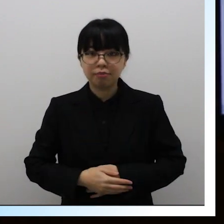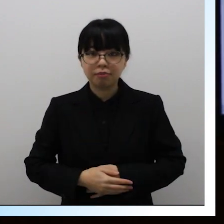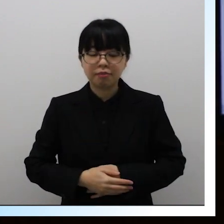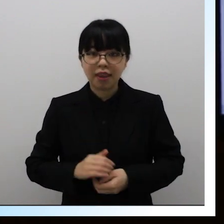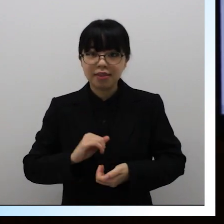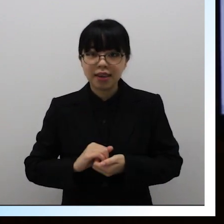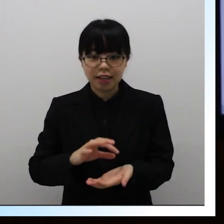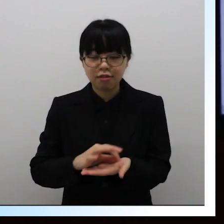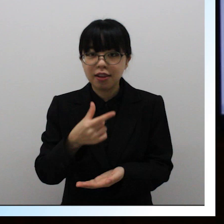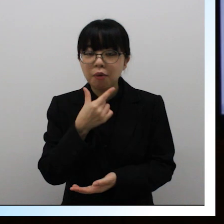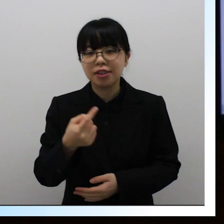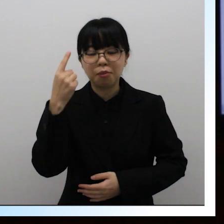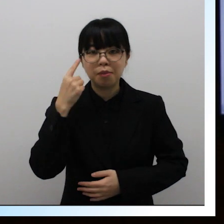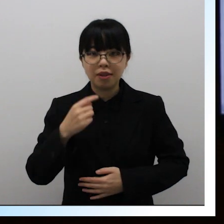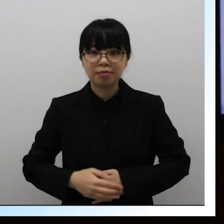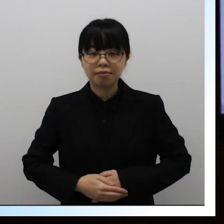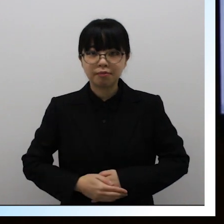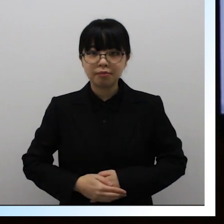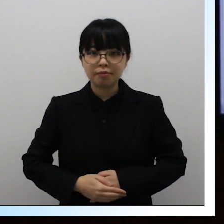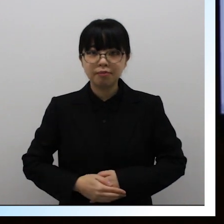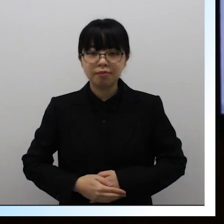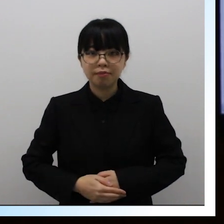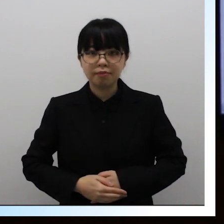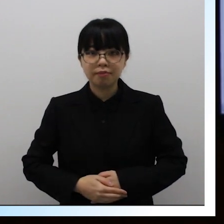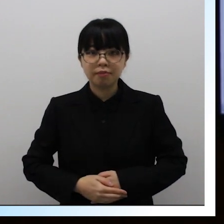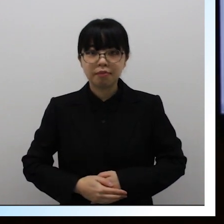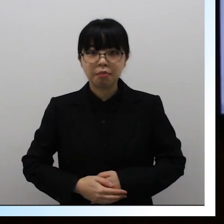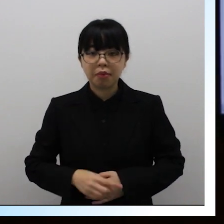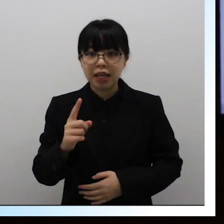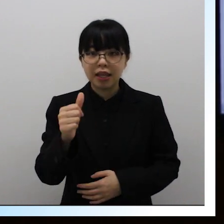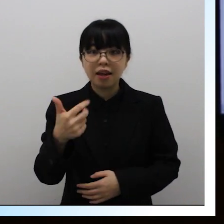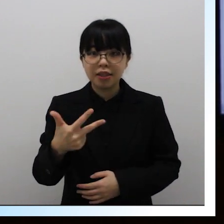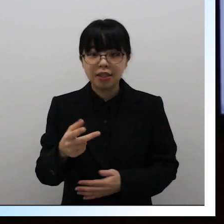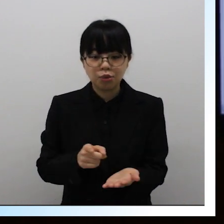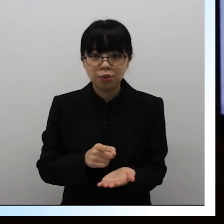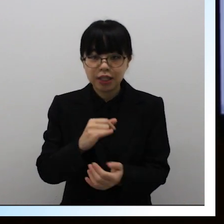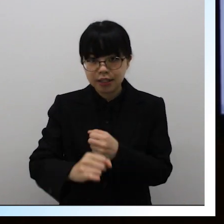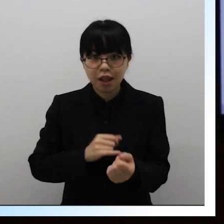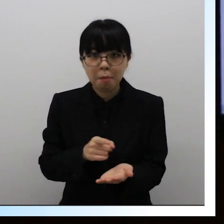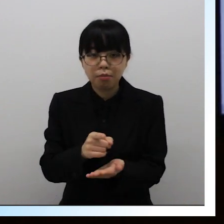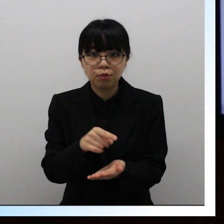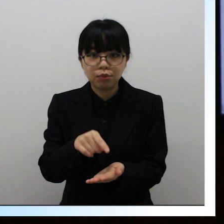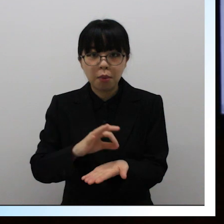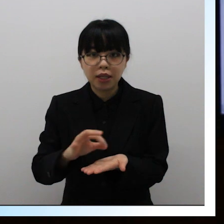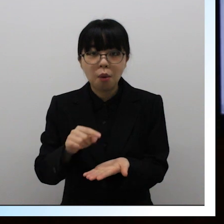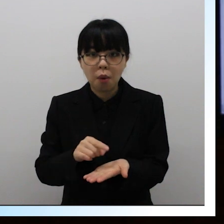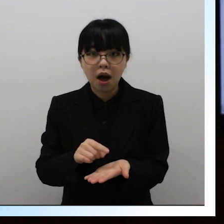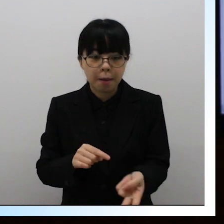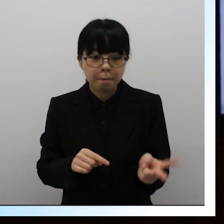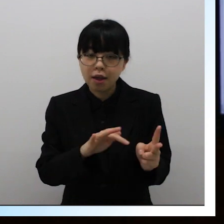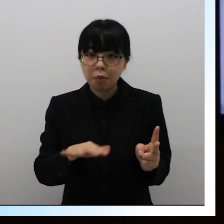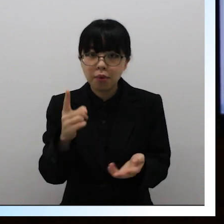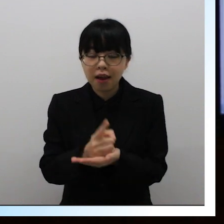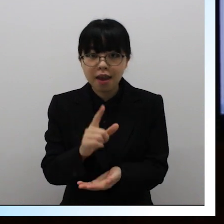利用いただきたいと思います。なお日田市ウェブマップの利用は今回ご紹介したパソコンだけでなく